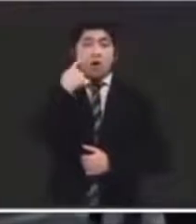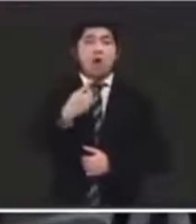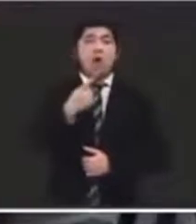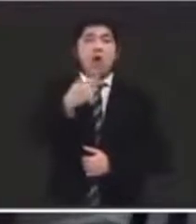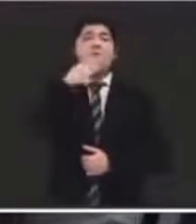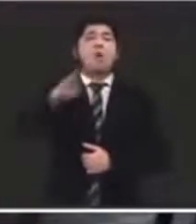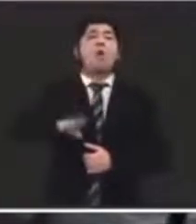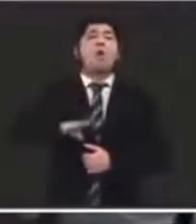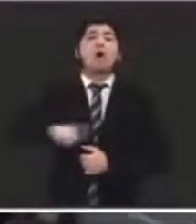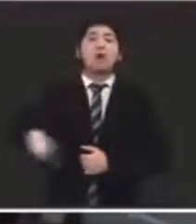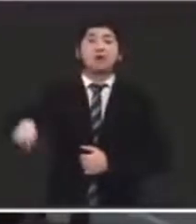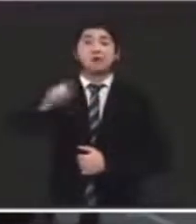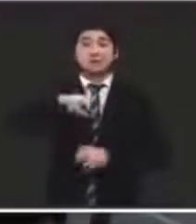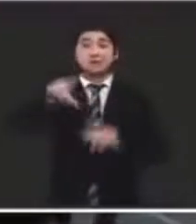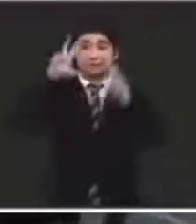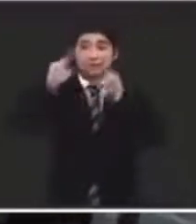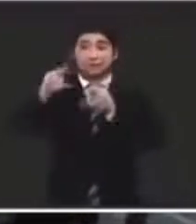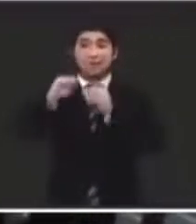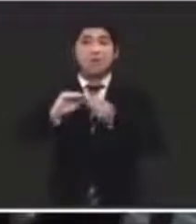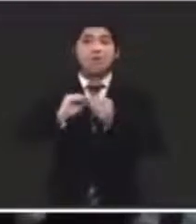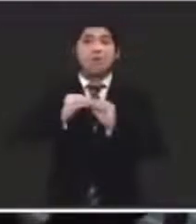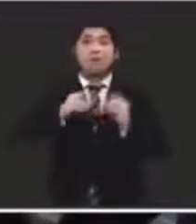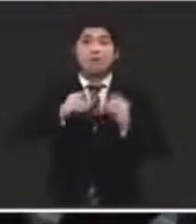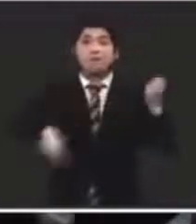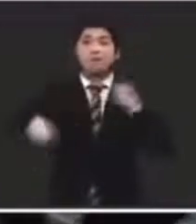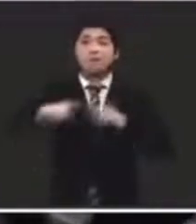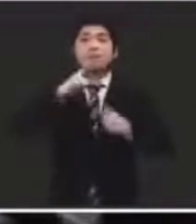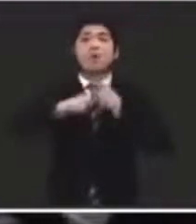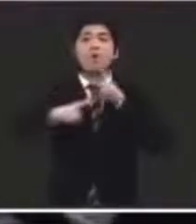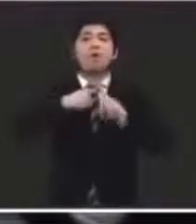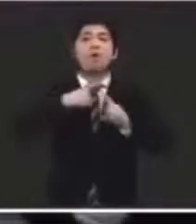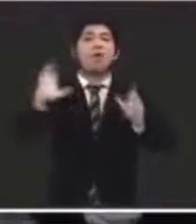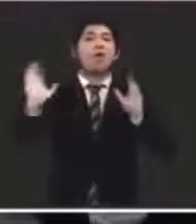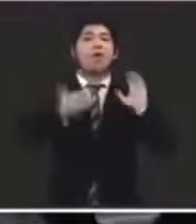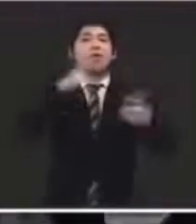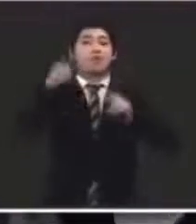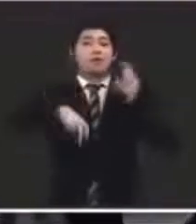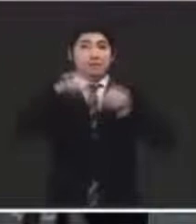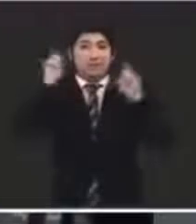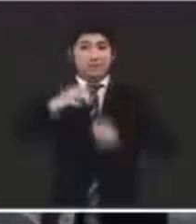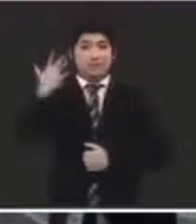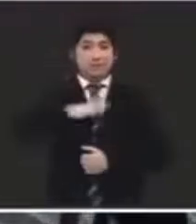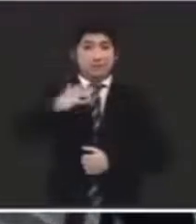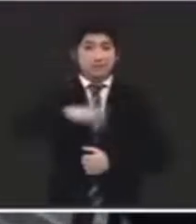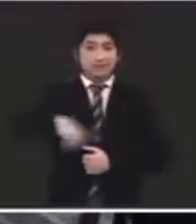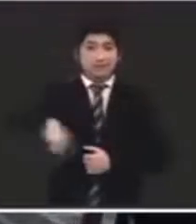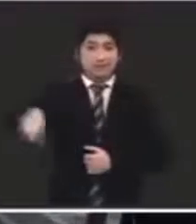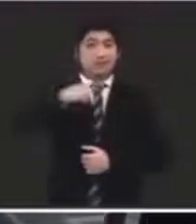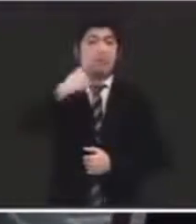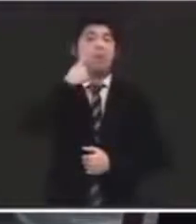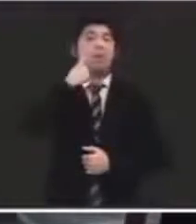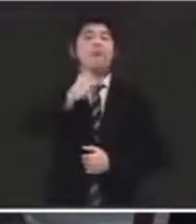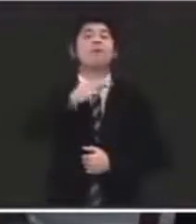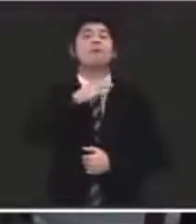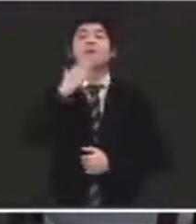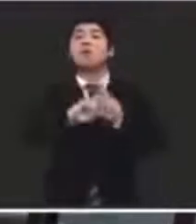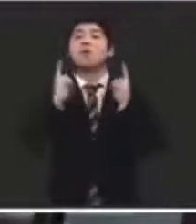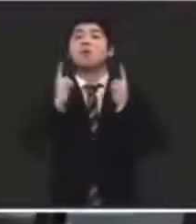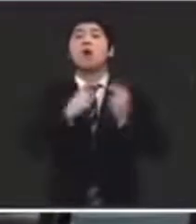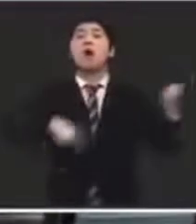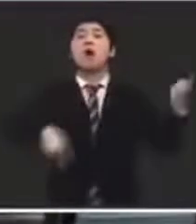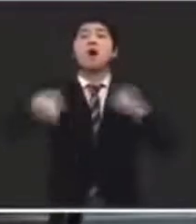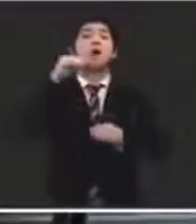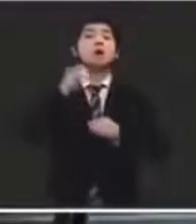öğrencilerimizin barınma sorunlarını siyasi istismar aracı haline getirmek isteyenlerin dünyadan da